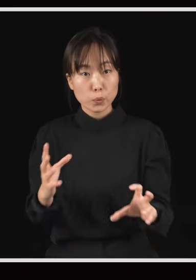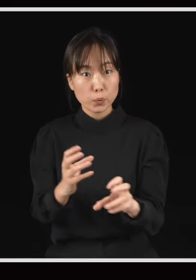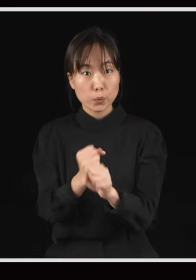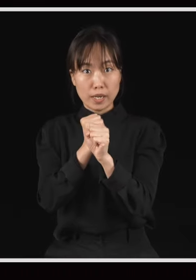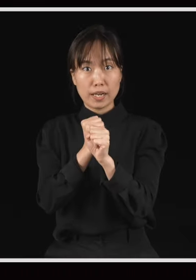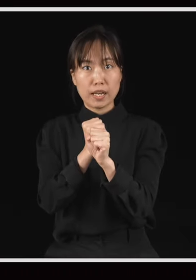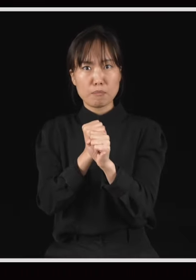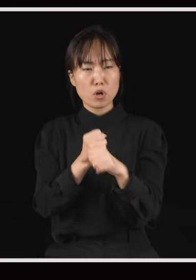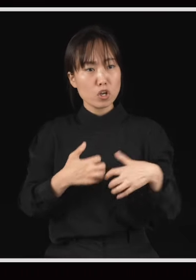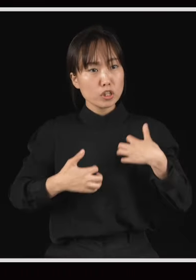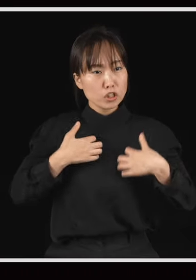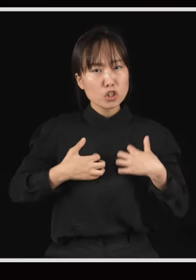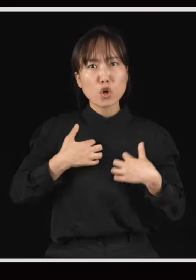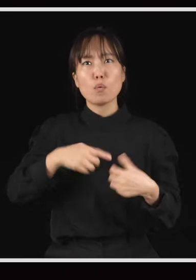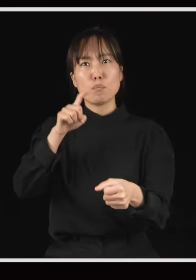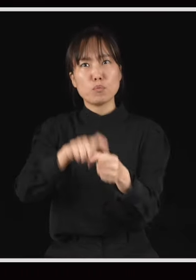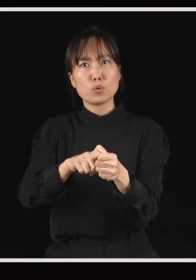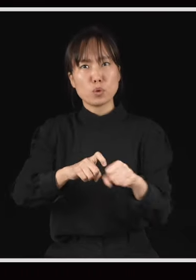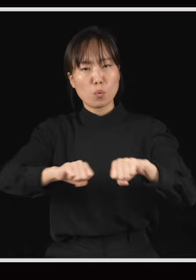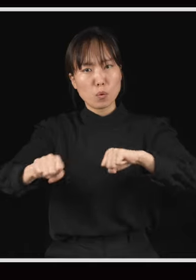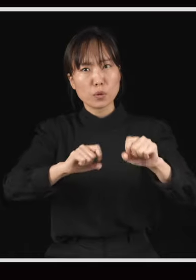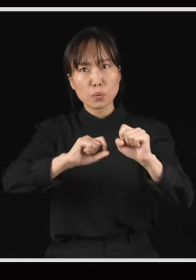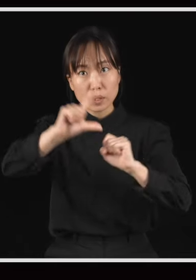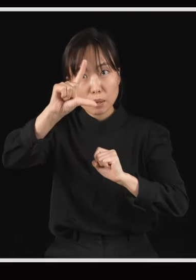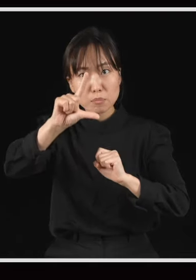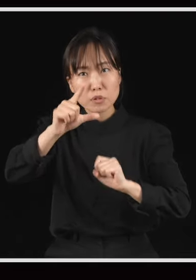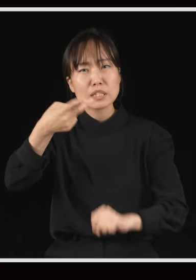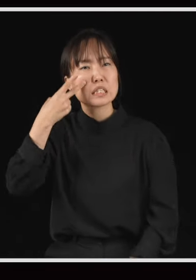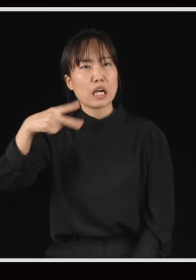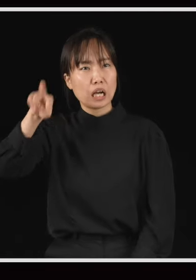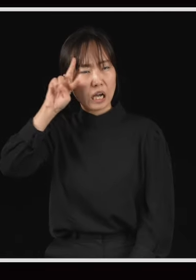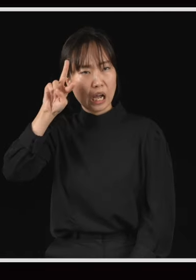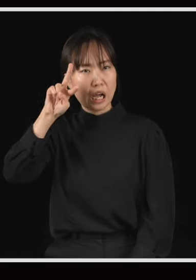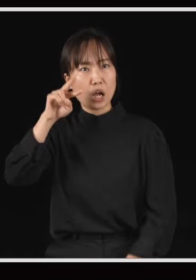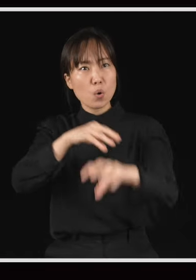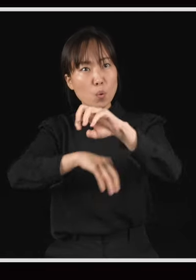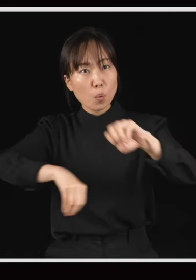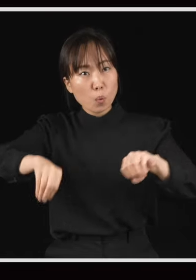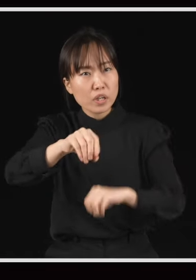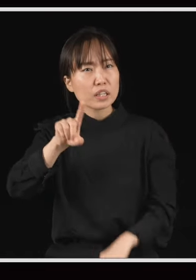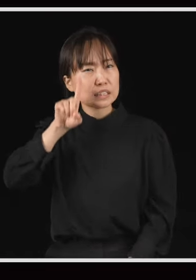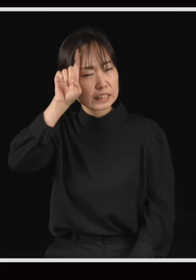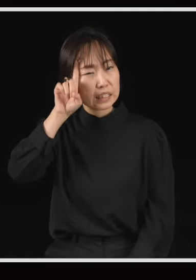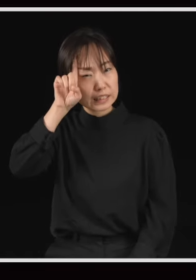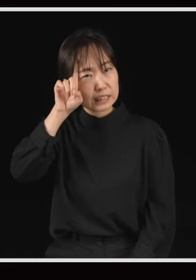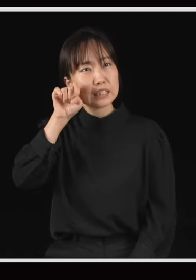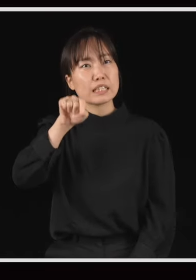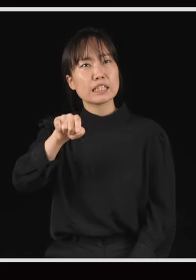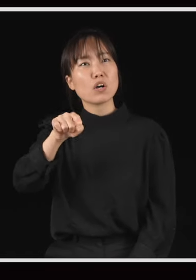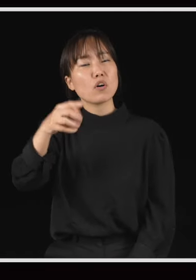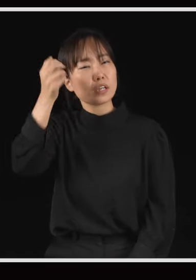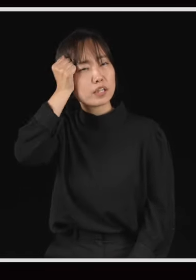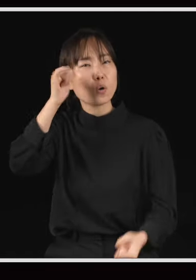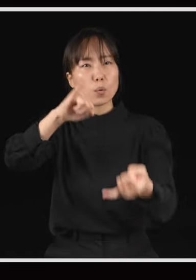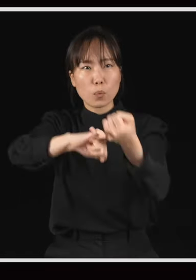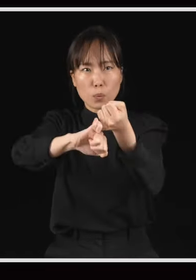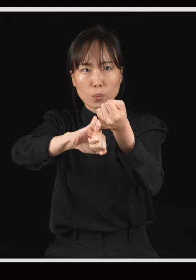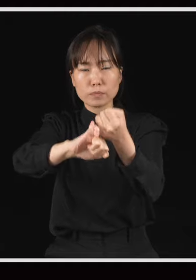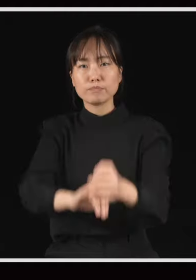그러니까 우리가 즐거움일 거라고 생각하는 여러 가지 요인들은 사실은 스트레스다, 반대급부다라는 것을 기억을 해주시면